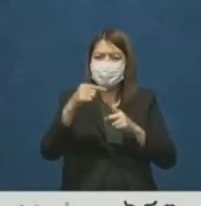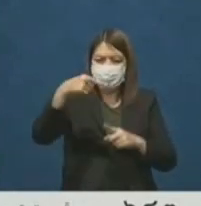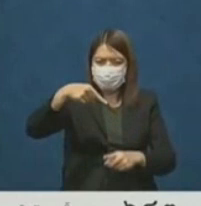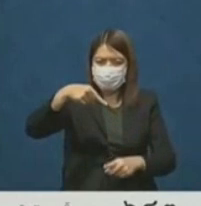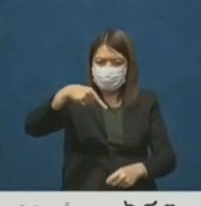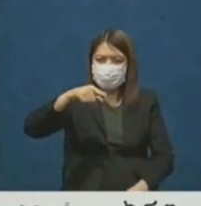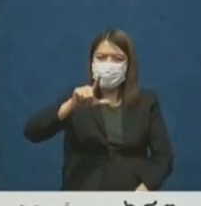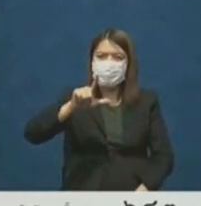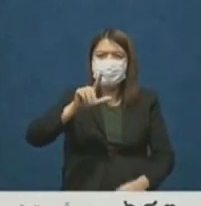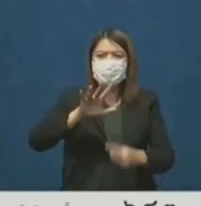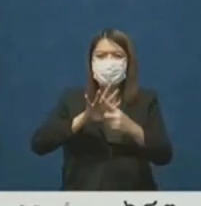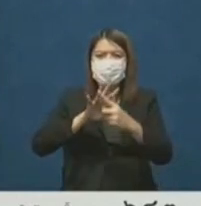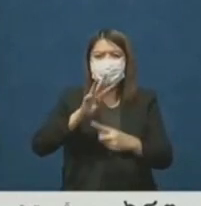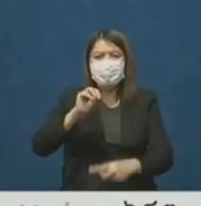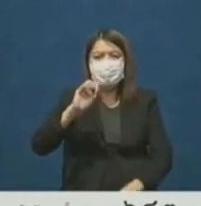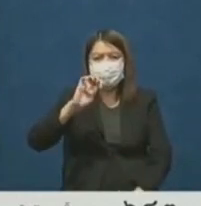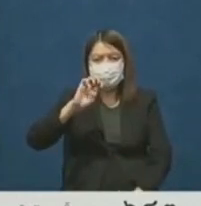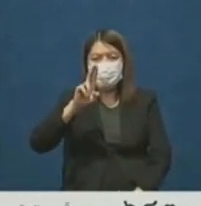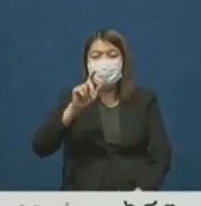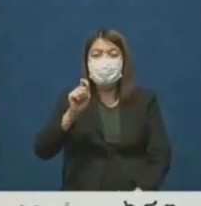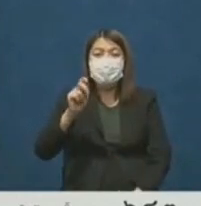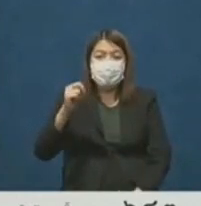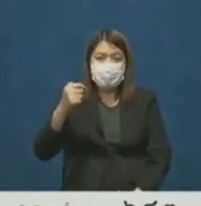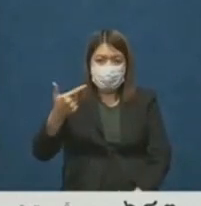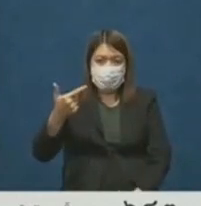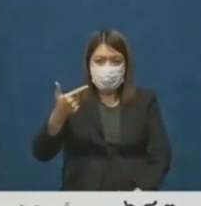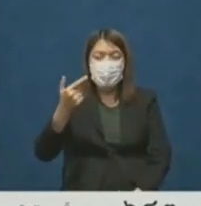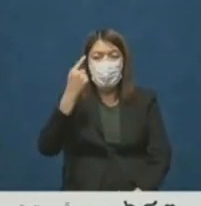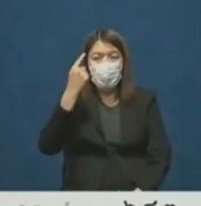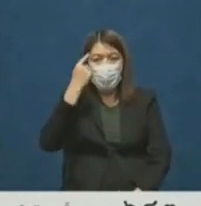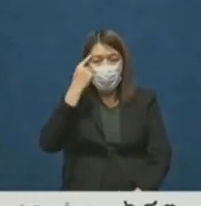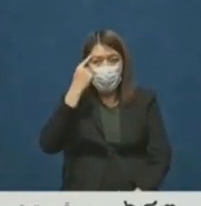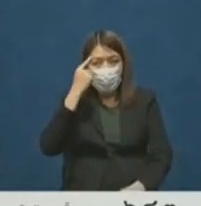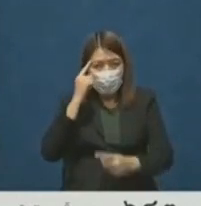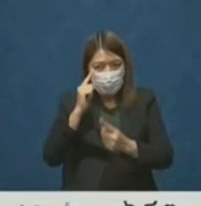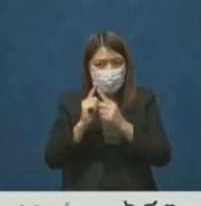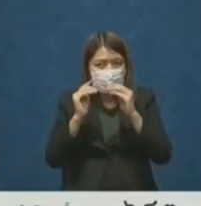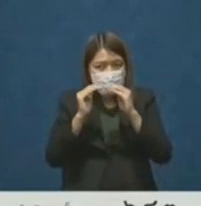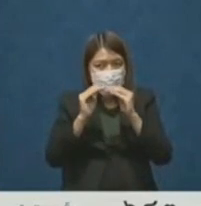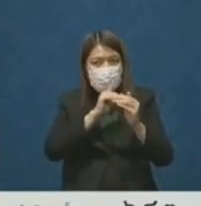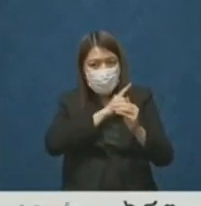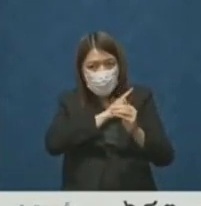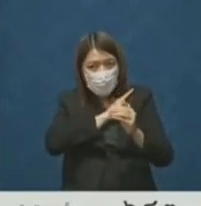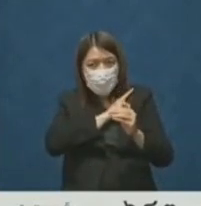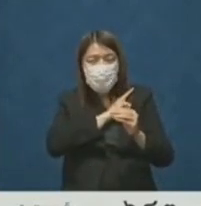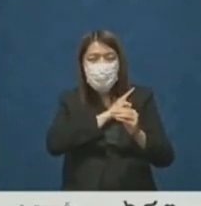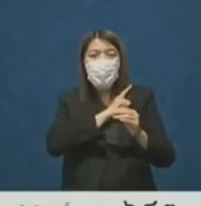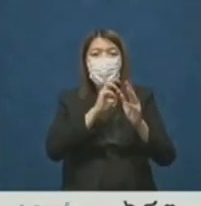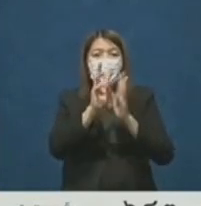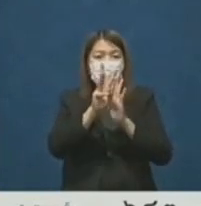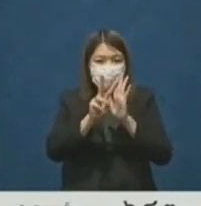พลเมืองผมเห็นด้วยแต่ว่าต้องไปขยายว่าพลเมืองที่รู้จักอะไรบ้างเช่นสิทธิหน้า